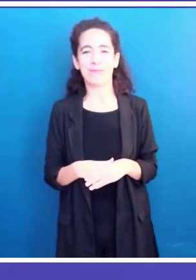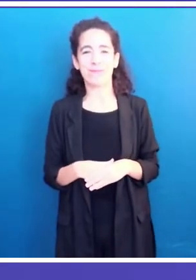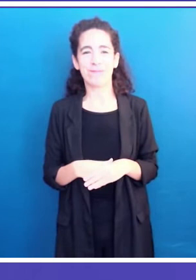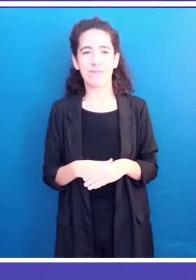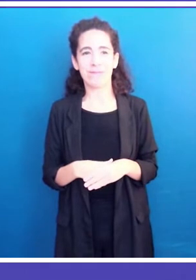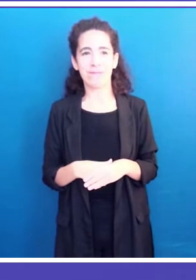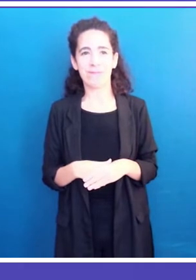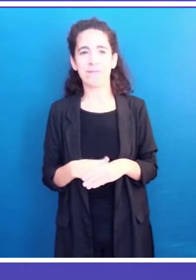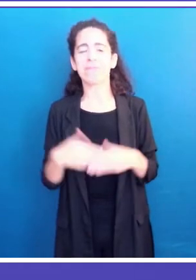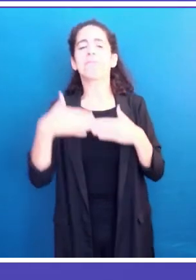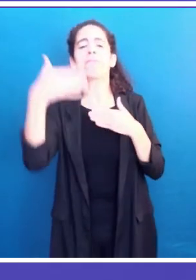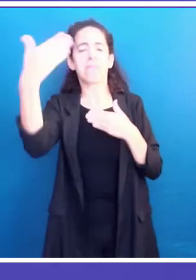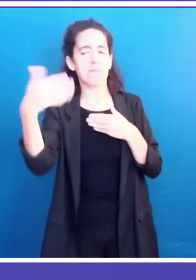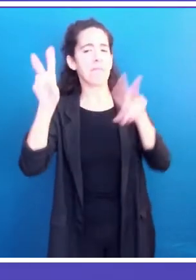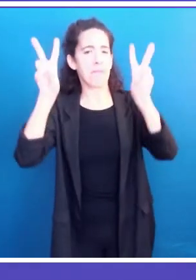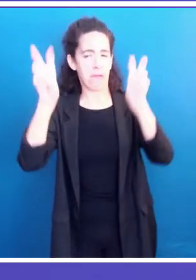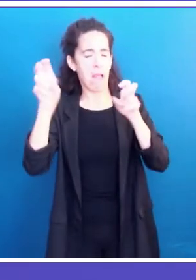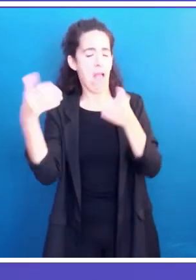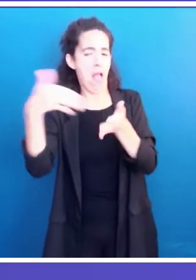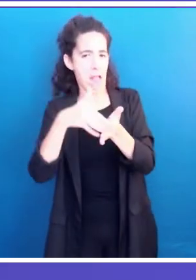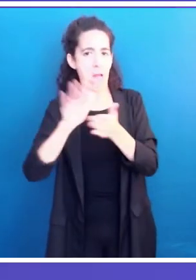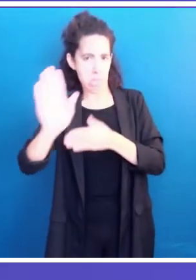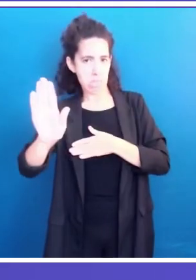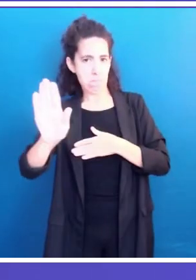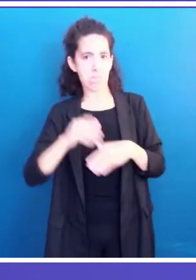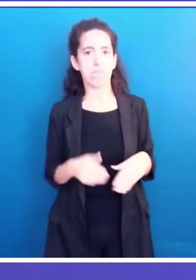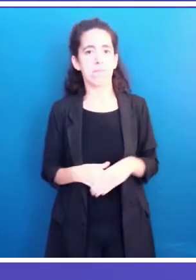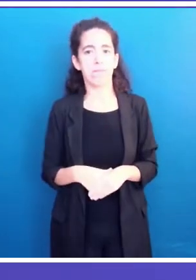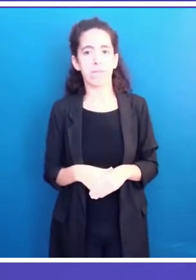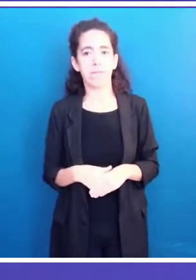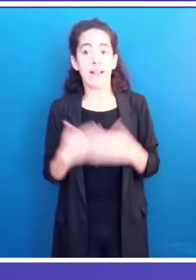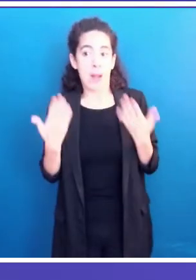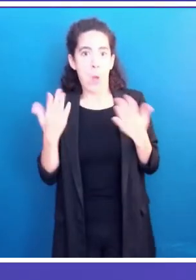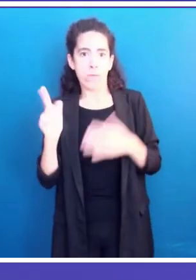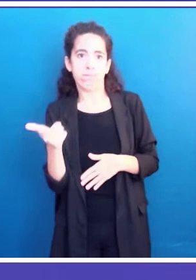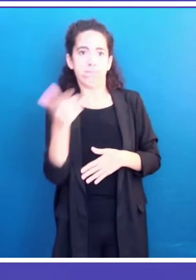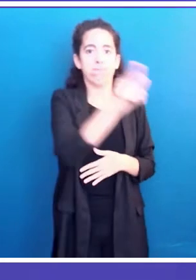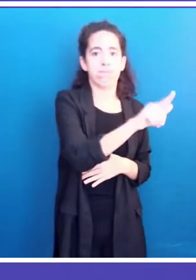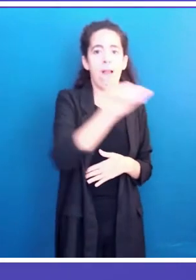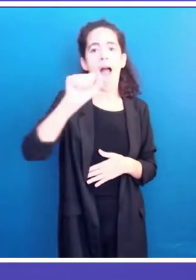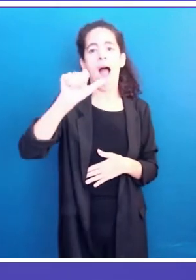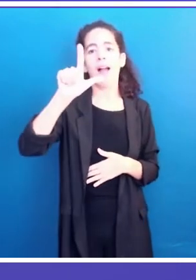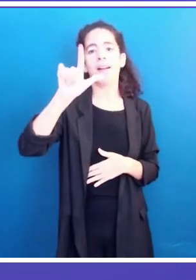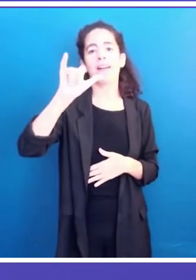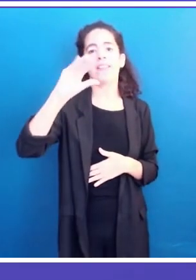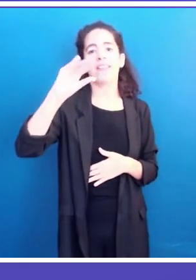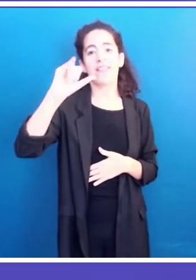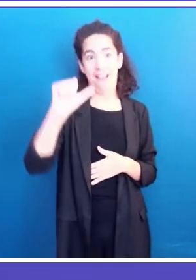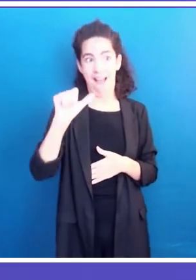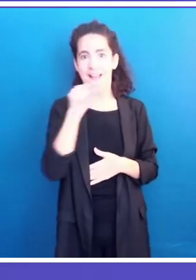لأليسيا التي ستحاول الإجابة على هذه الأسئلة الثلاث بشأن التشبيك